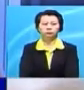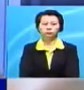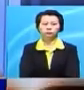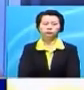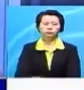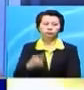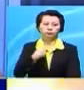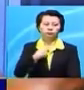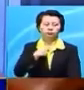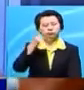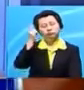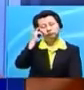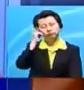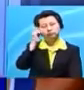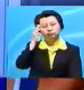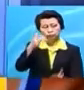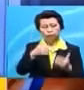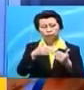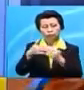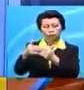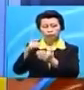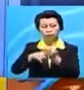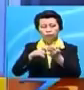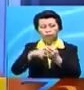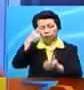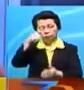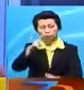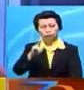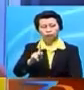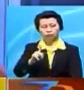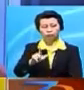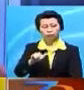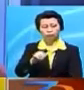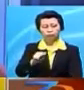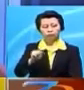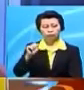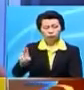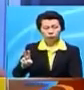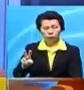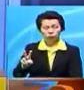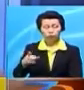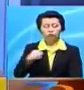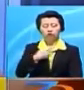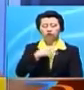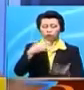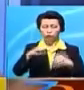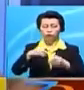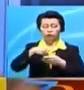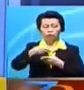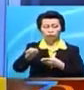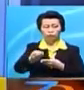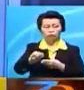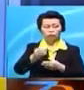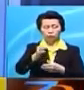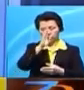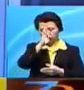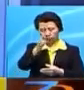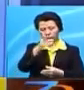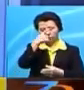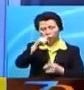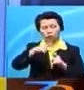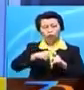I think it will continue to grow at that rate for KLIA2. Kita pun dah keluarkan traffic forecast untuk